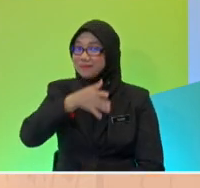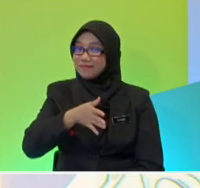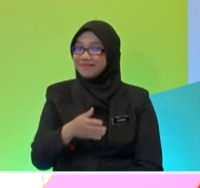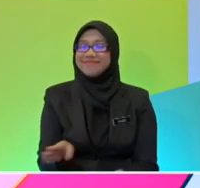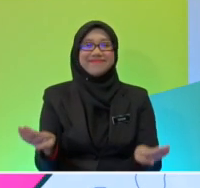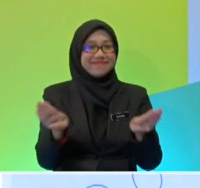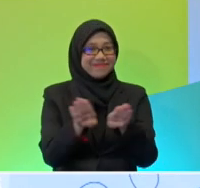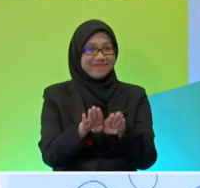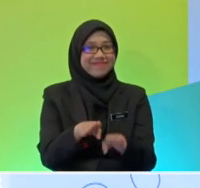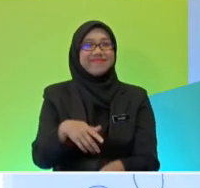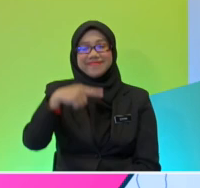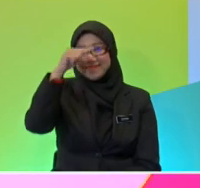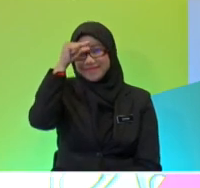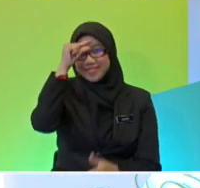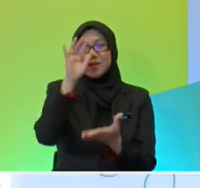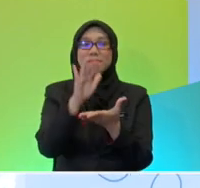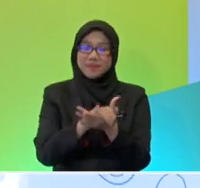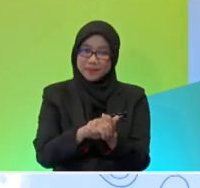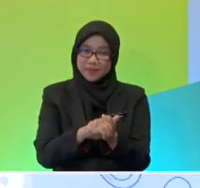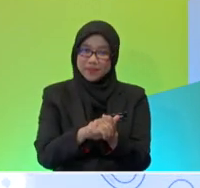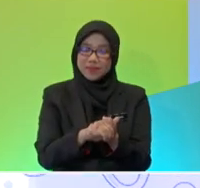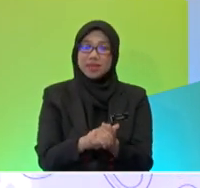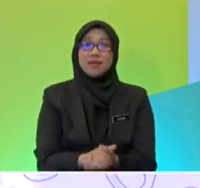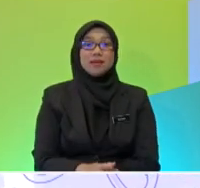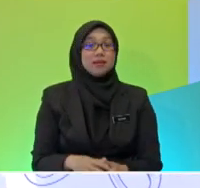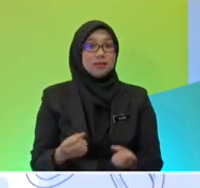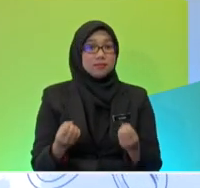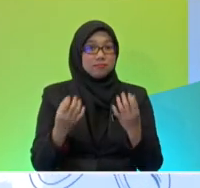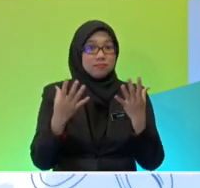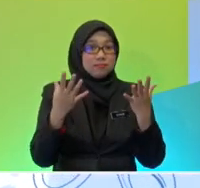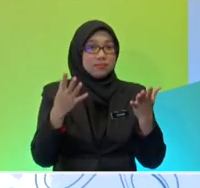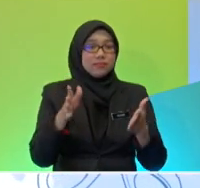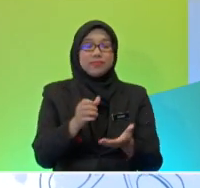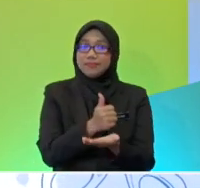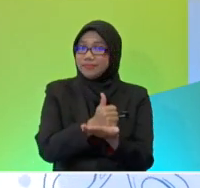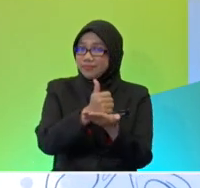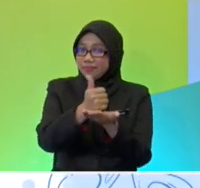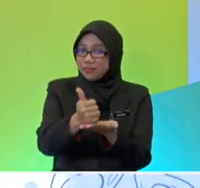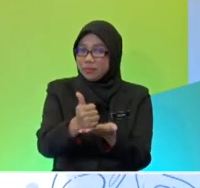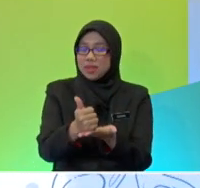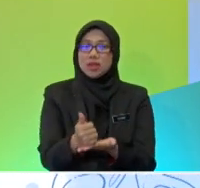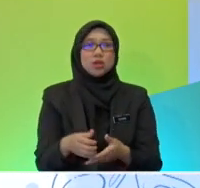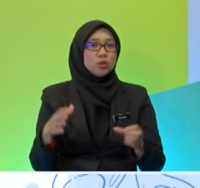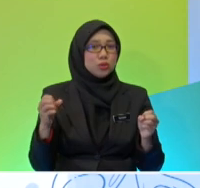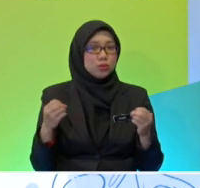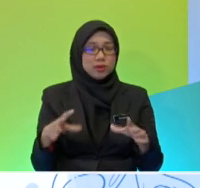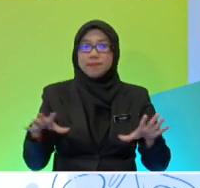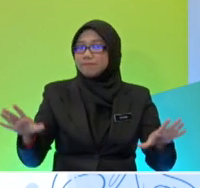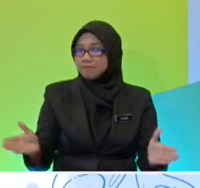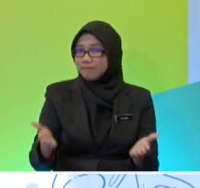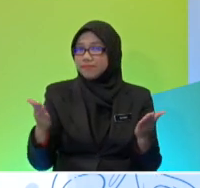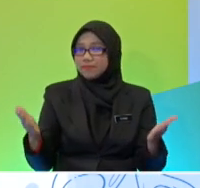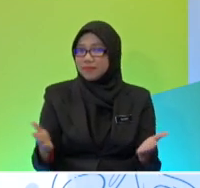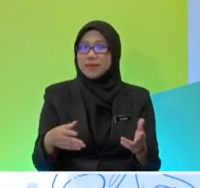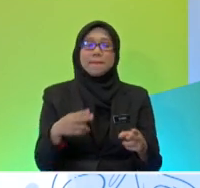suaminya keunggulan sifat amanah Nabi Muhammad Shallallahu Alaihi Wasallam itu mendorong masyarakat Arab memberikan gelaran